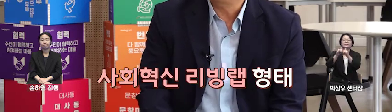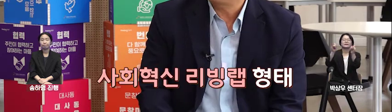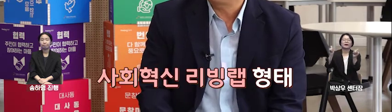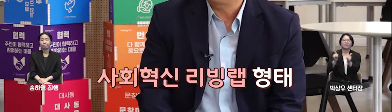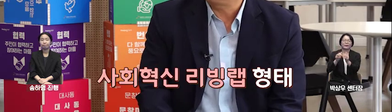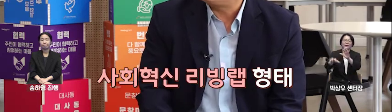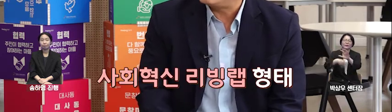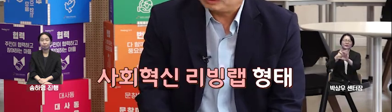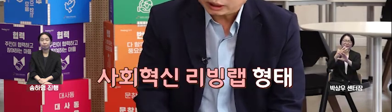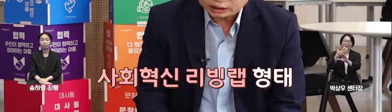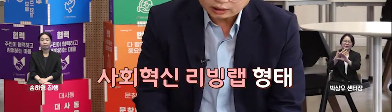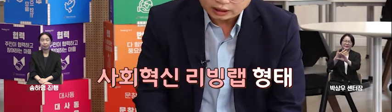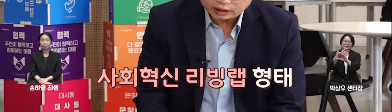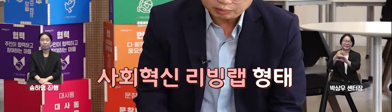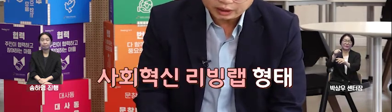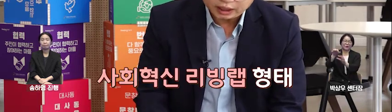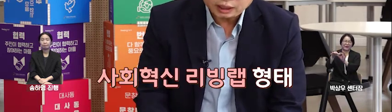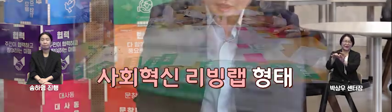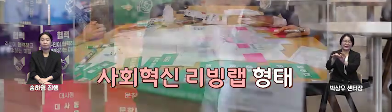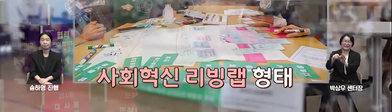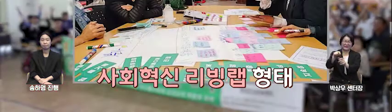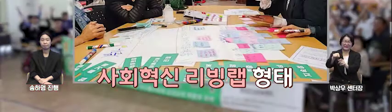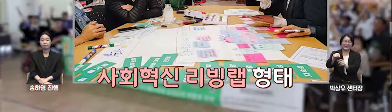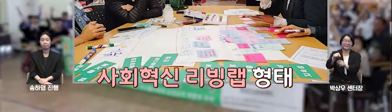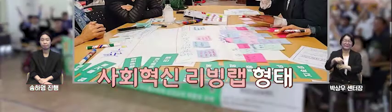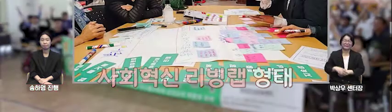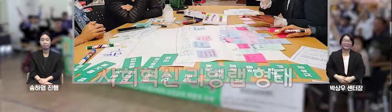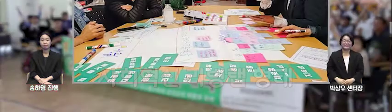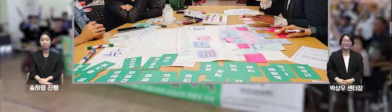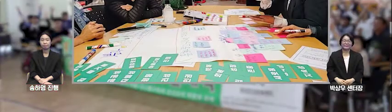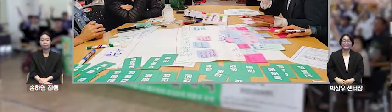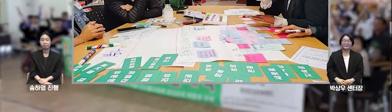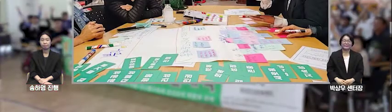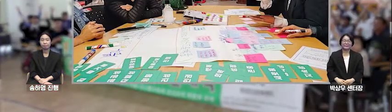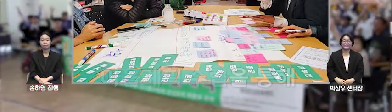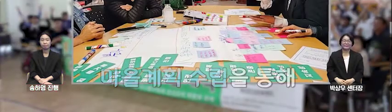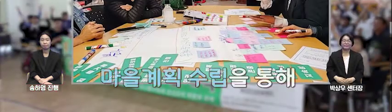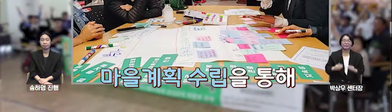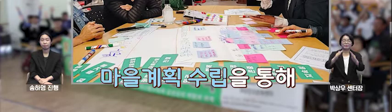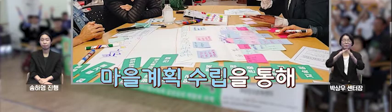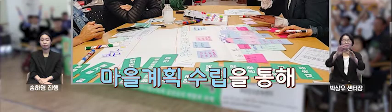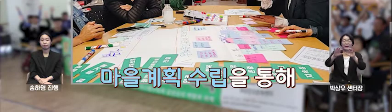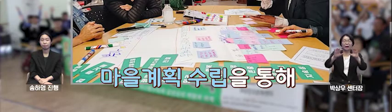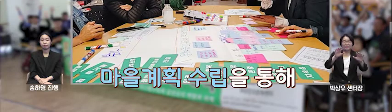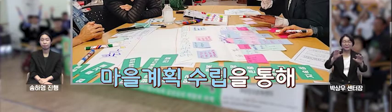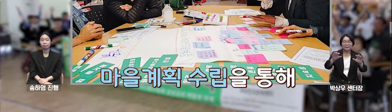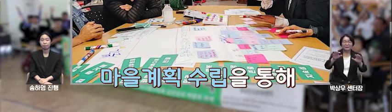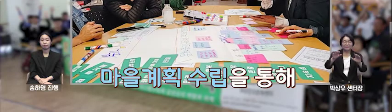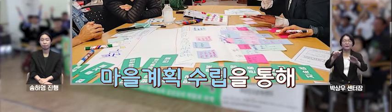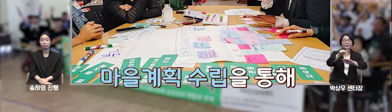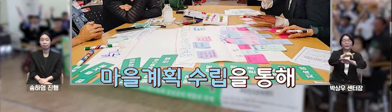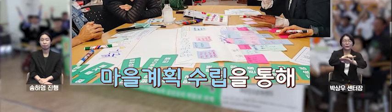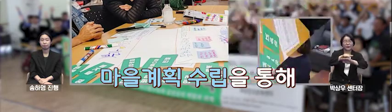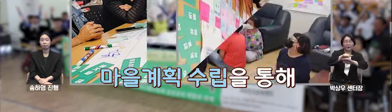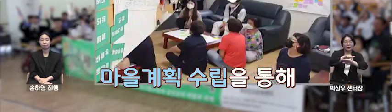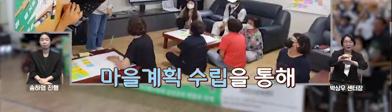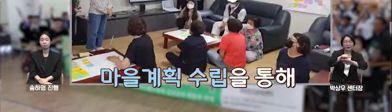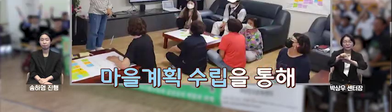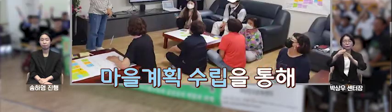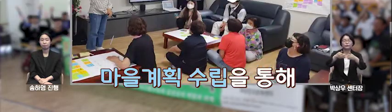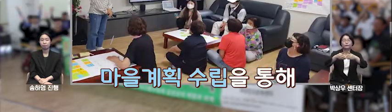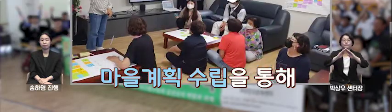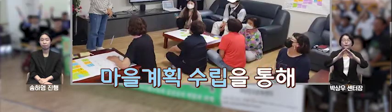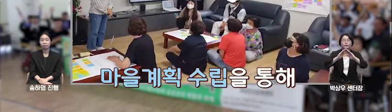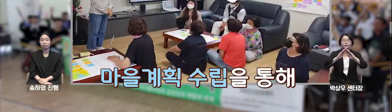좀 가깝다라고 보시면 되실 것 같습니다. 결국은 그 마을 계획 수립을